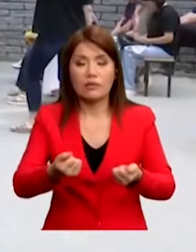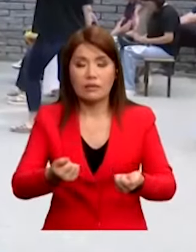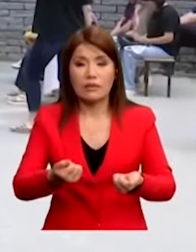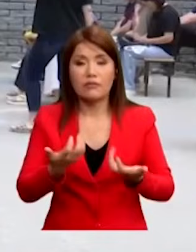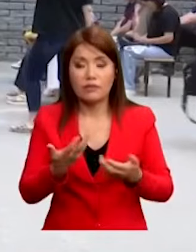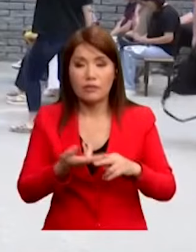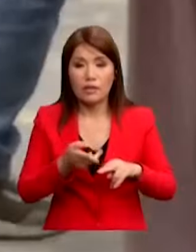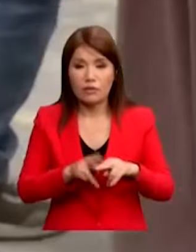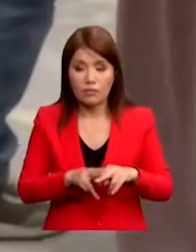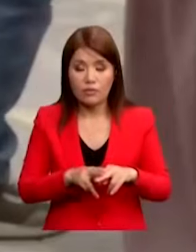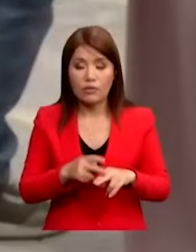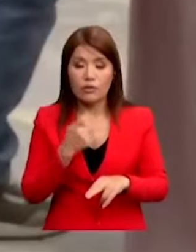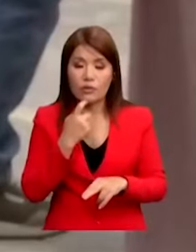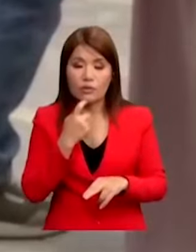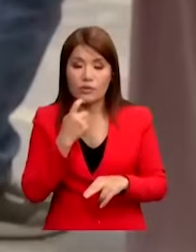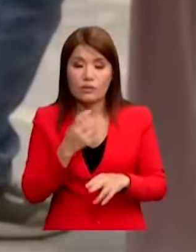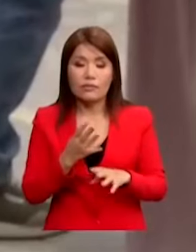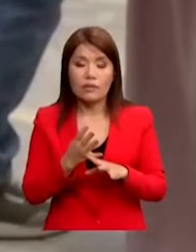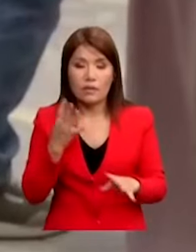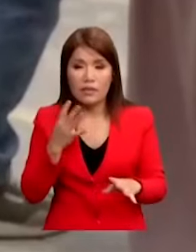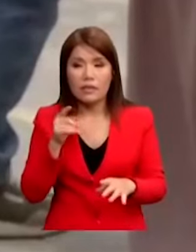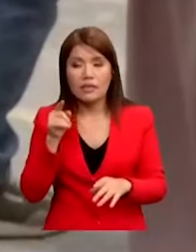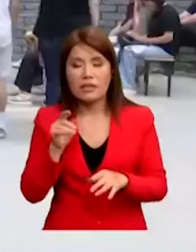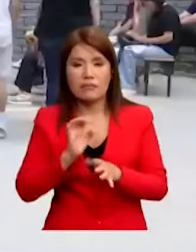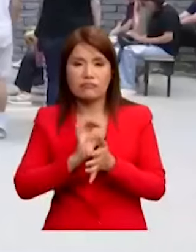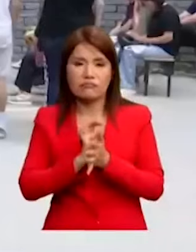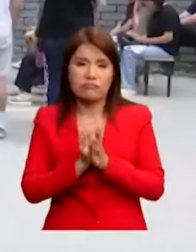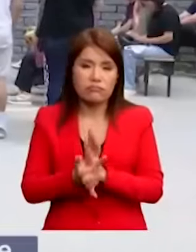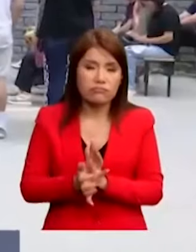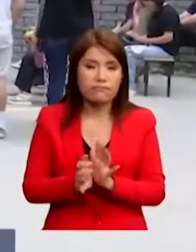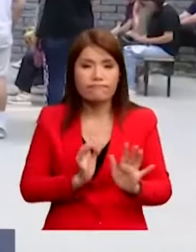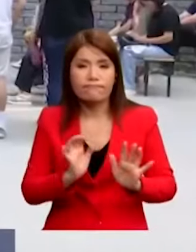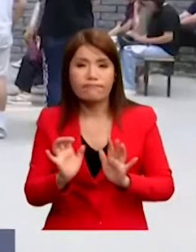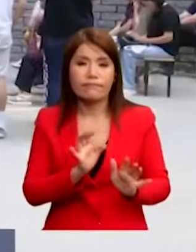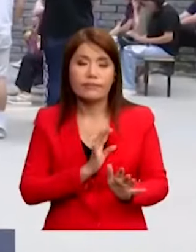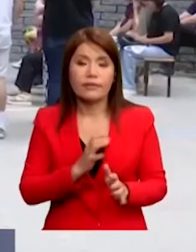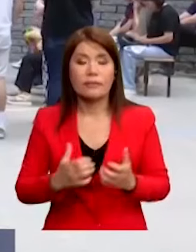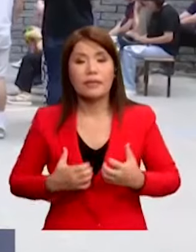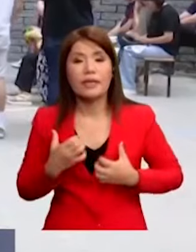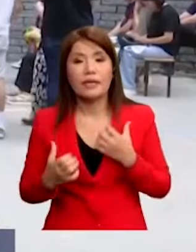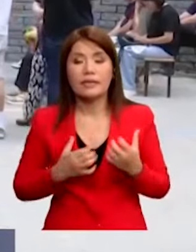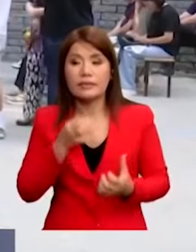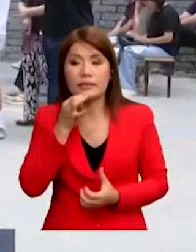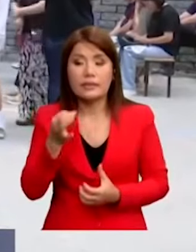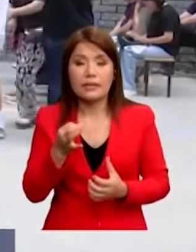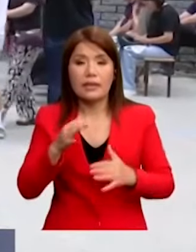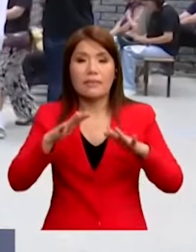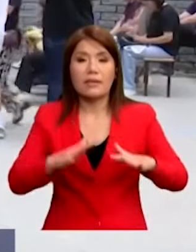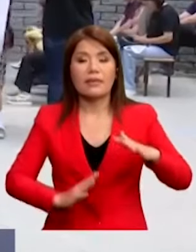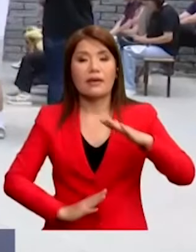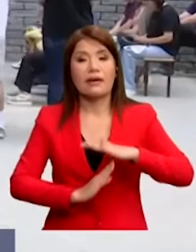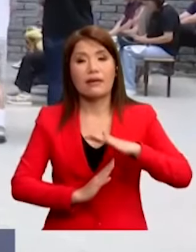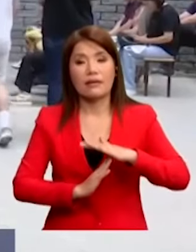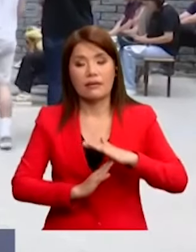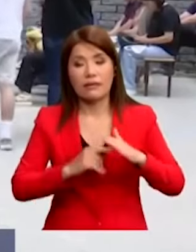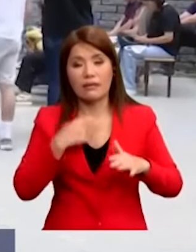Из-за этого небольшой такой, знаете, было, как говорится, и давочка была, и все боялись чего. Сказали, что ограниченное количество мест в